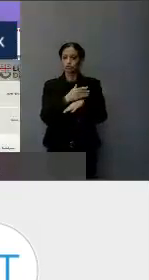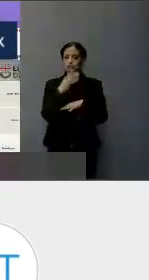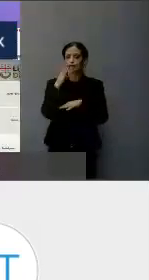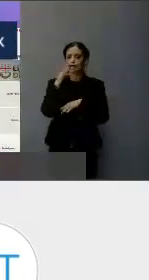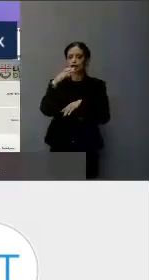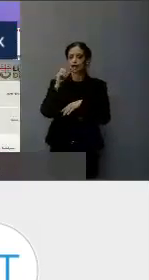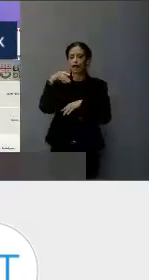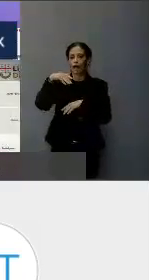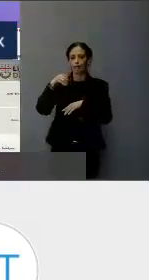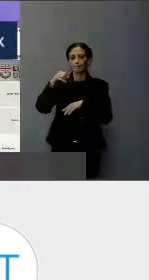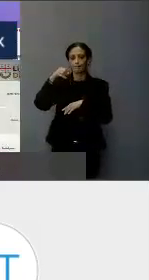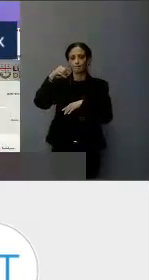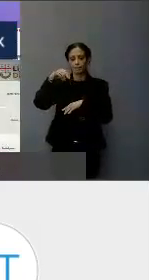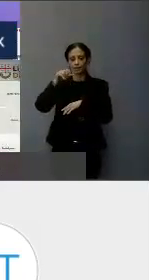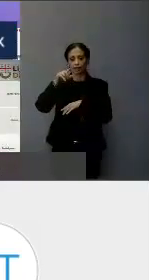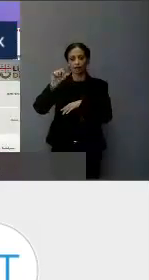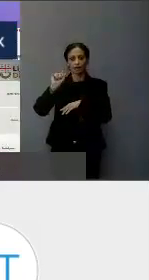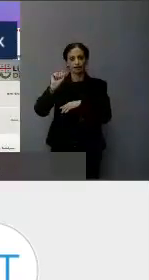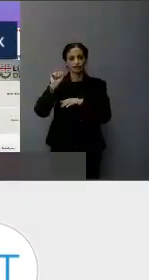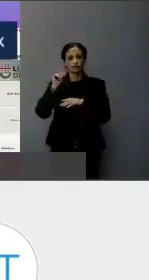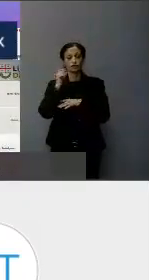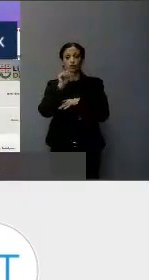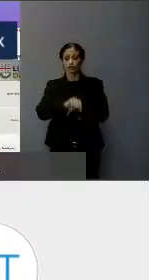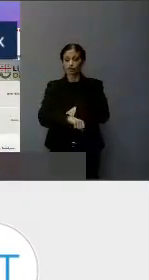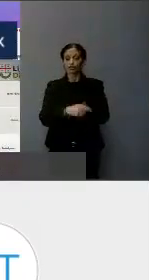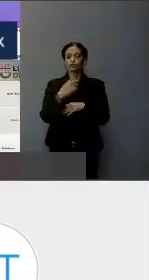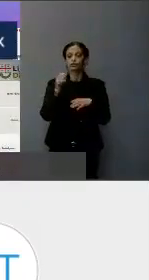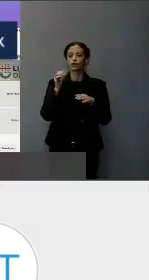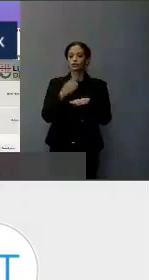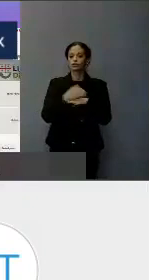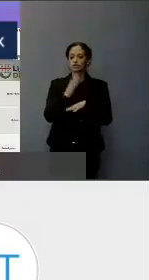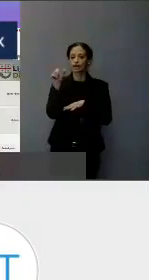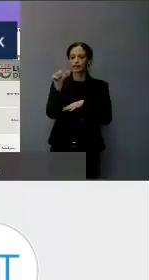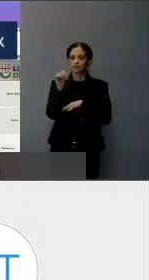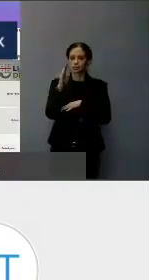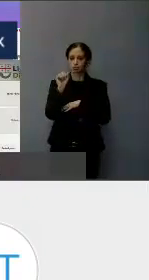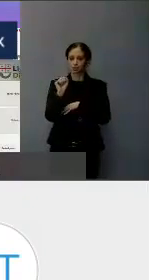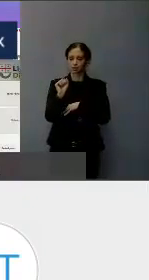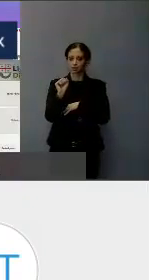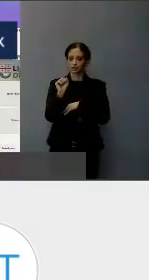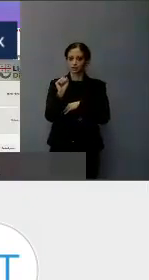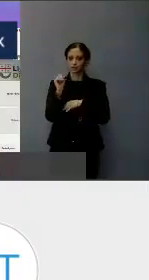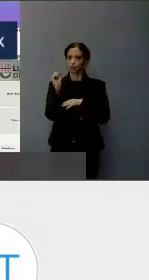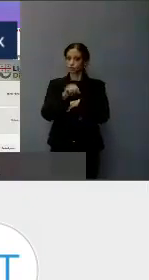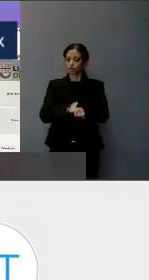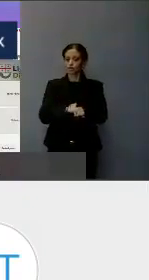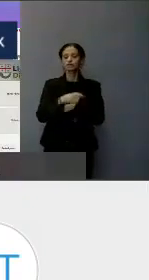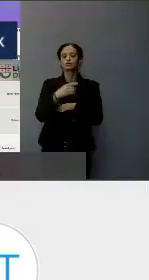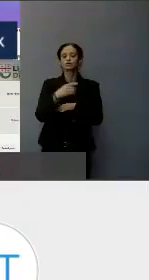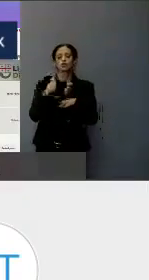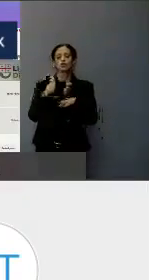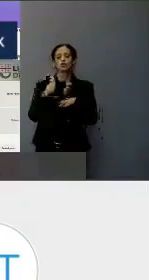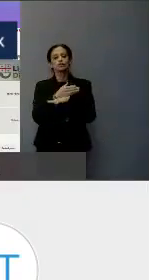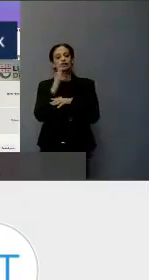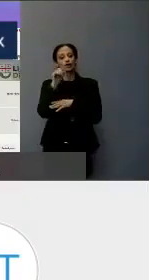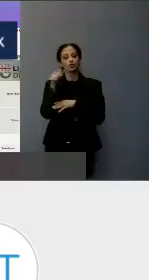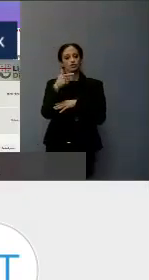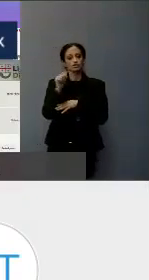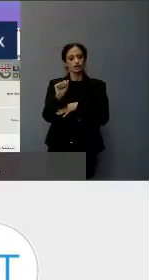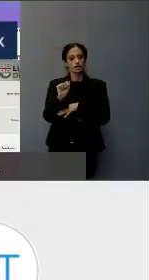consigliere campanella consigliere cassiba contrario consigliere costa